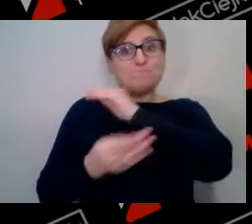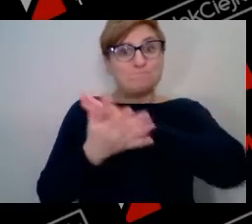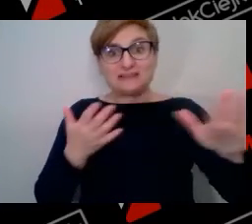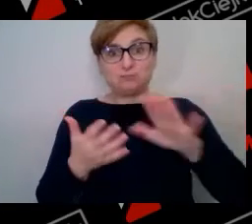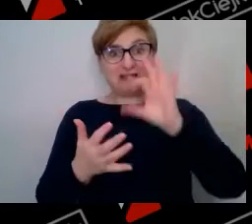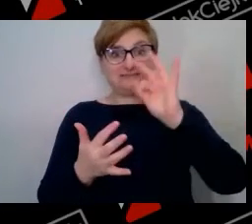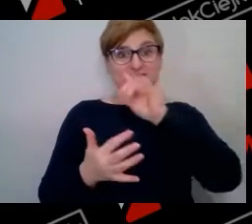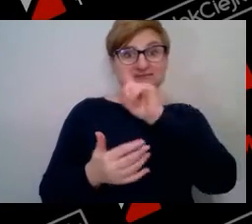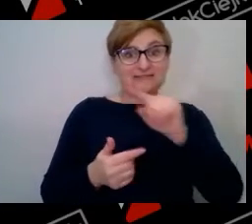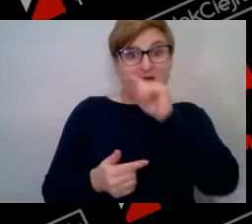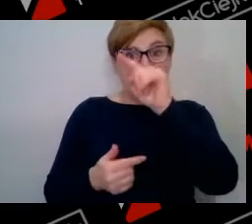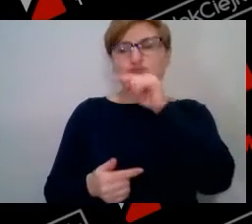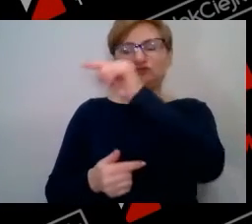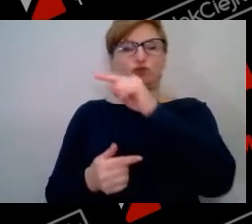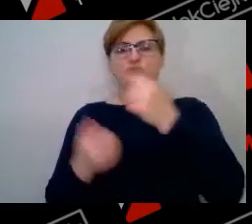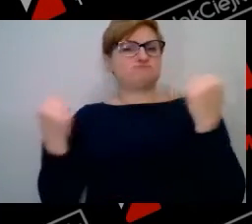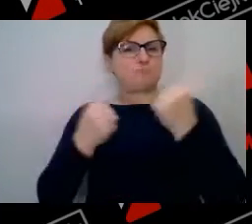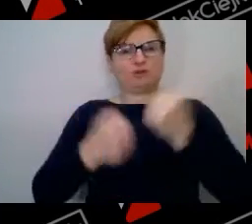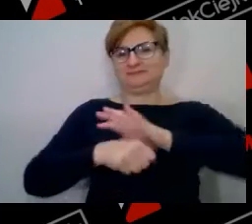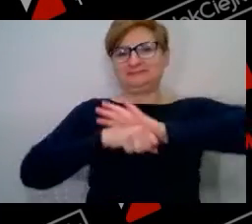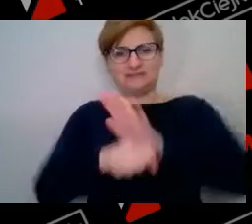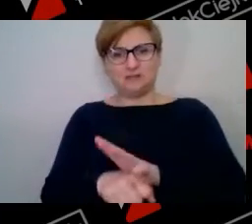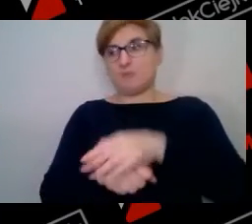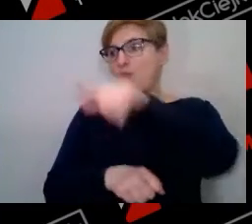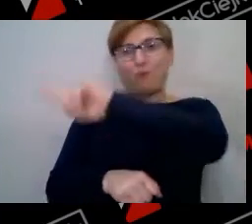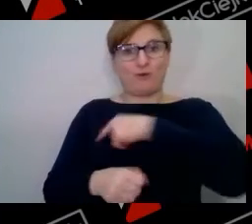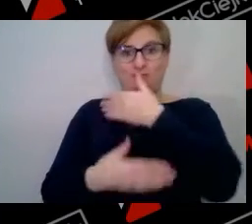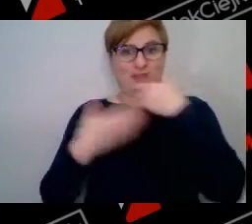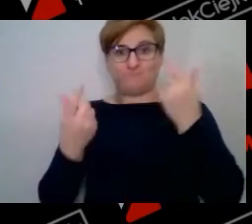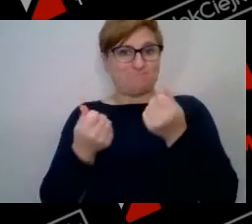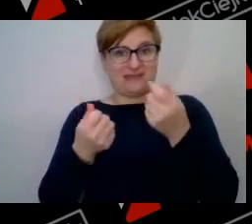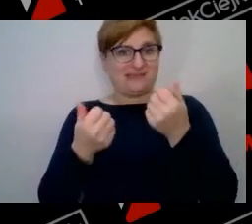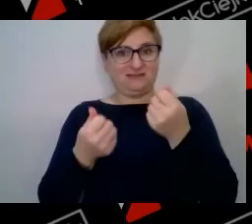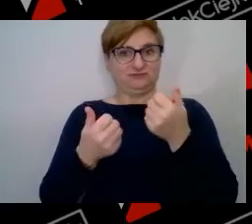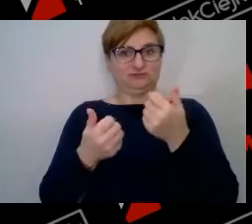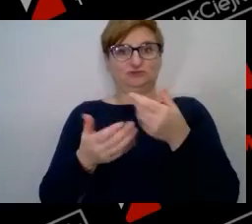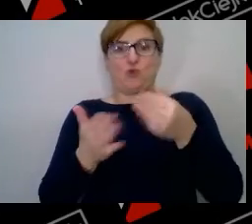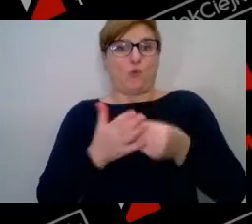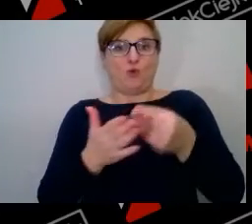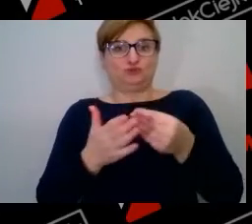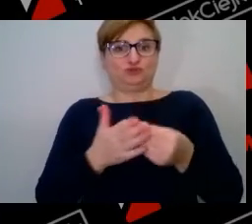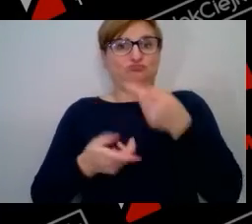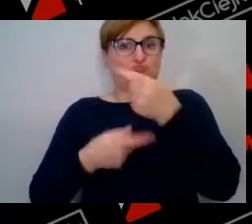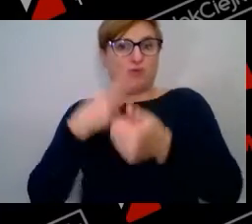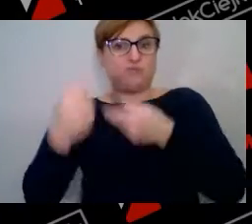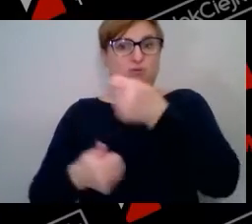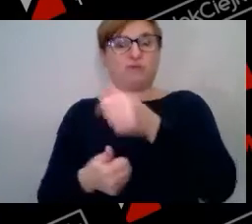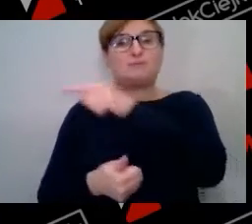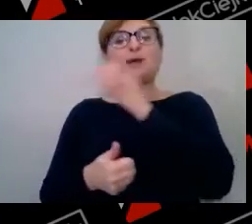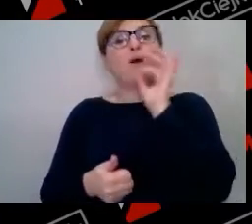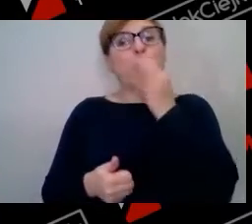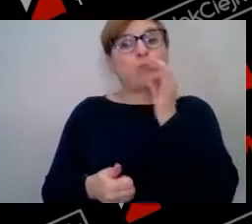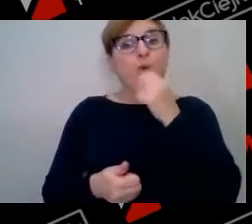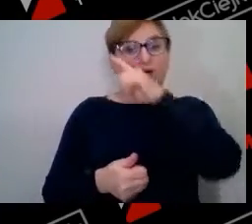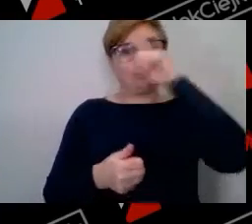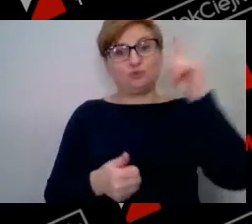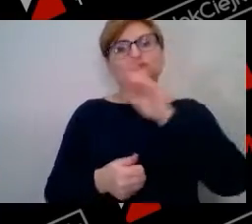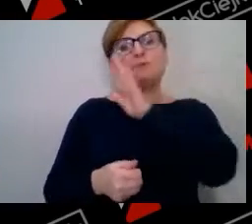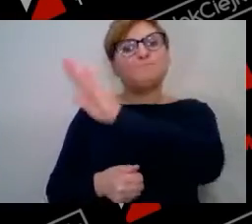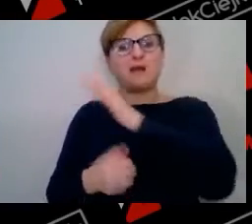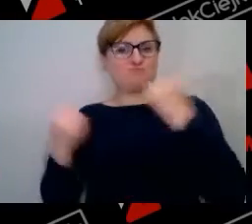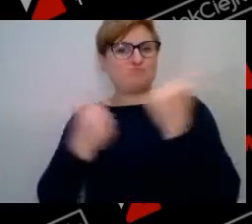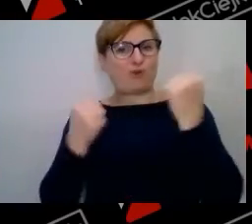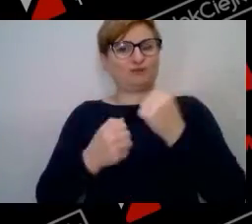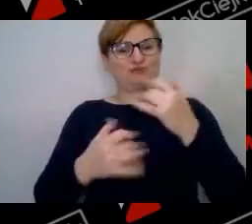dyskryminacją osób, których nie stać na poniesienie takich kosztów. Młodzi ludzie są też najbardziej dotkniętą grupą przez pandemię COVID-19.